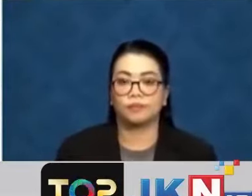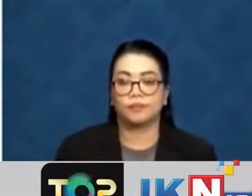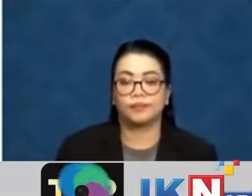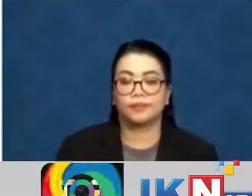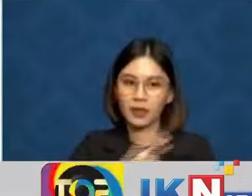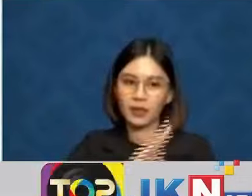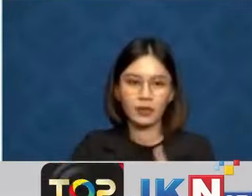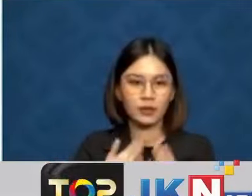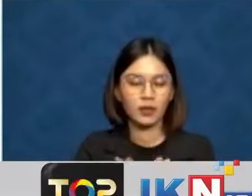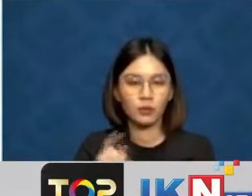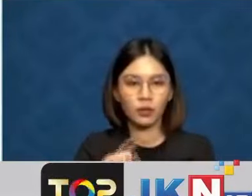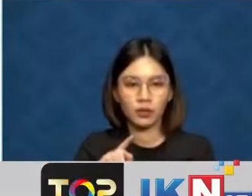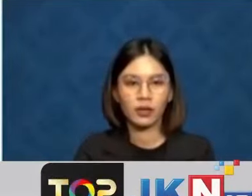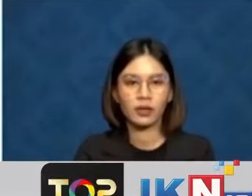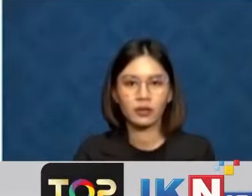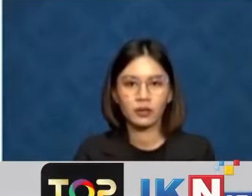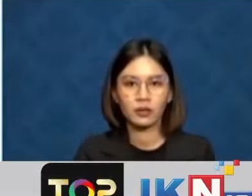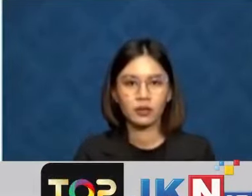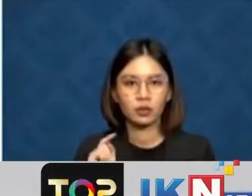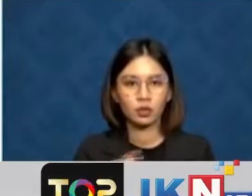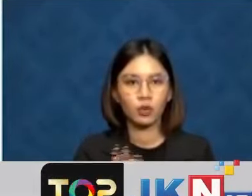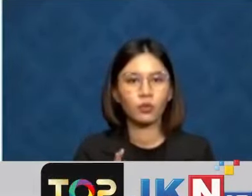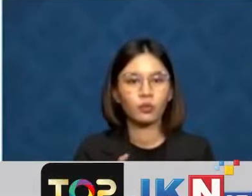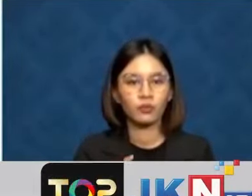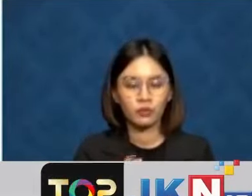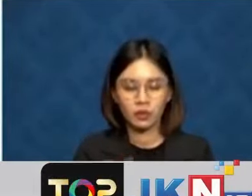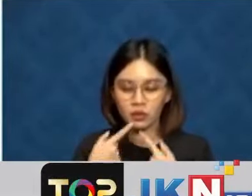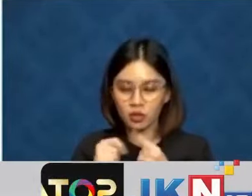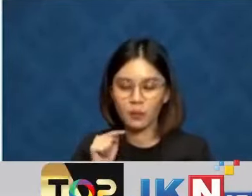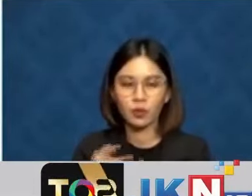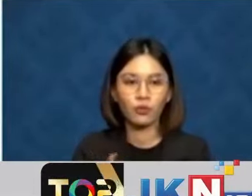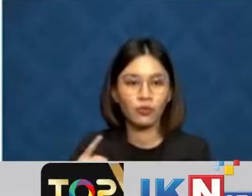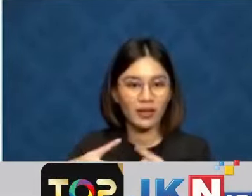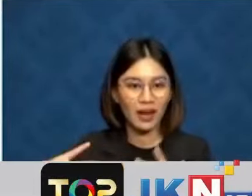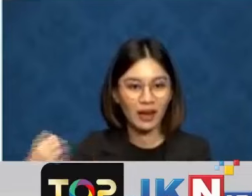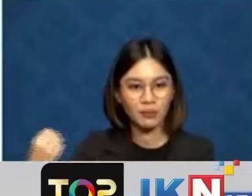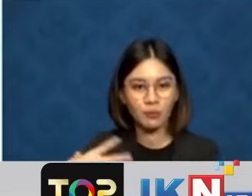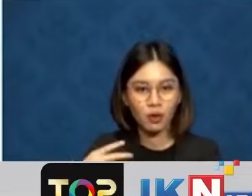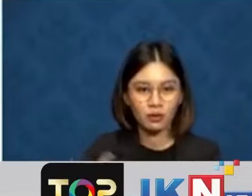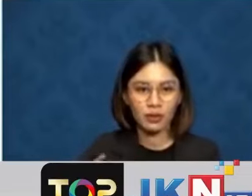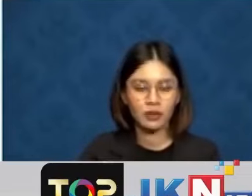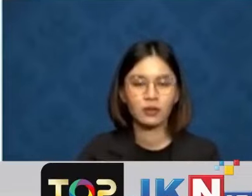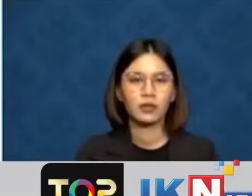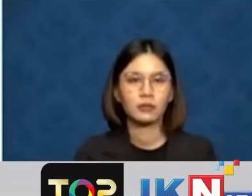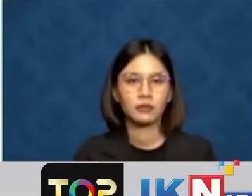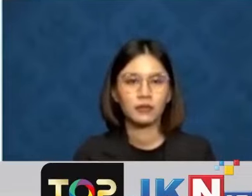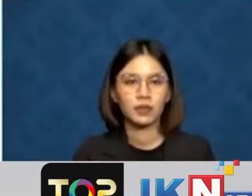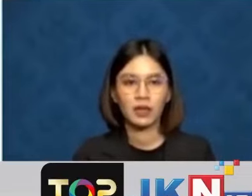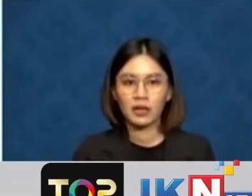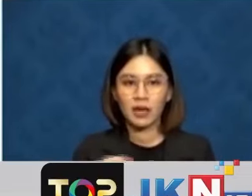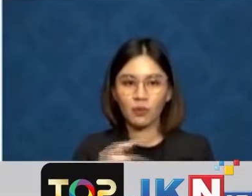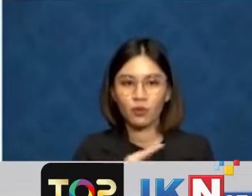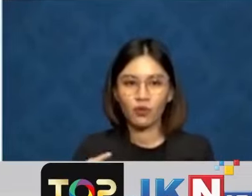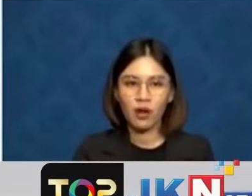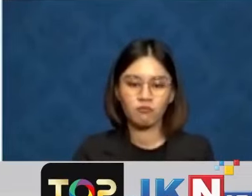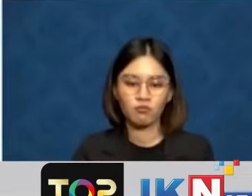ได้เนี่ยพูดถึงคำว่าเจ๊งจะมาใช้กับประเทศไทยเจ๊งไม่ได ้ค่ะ ประเทศไทยเจ๊งไม่ได้นะแต่ถ้าเ